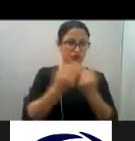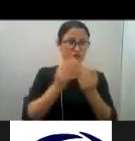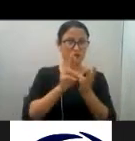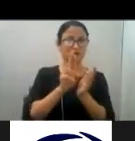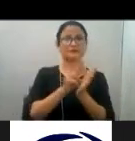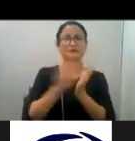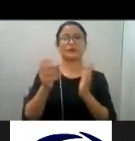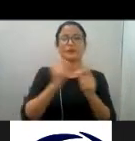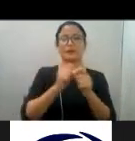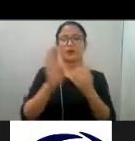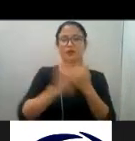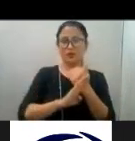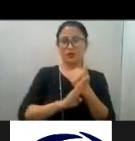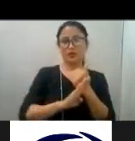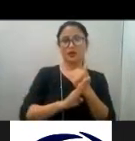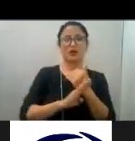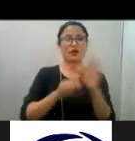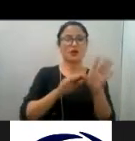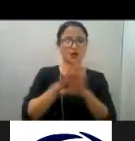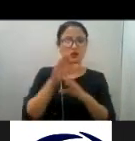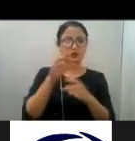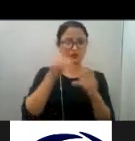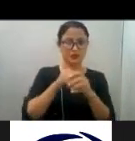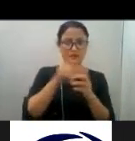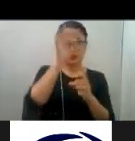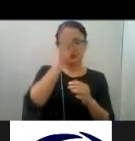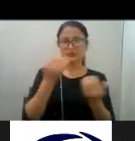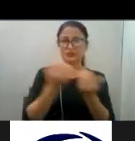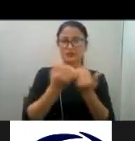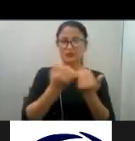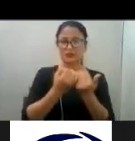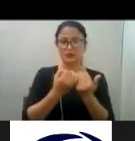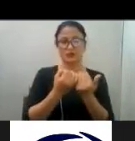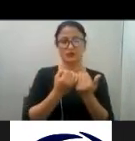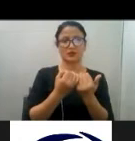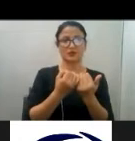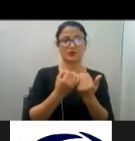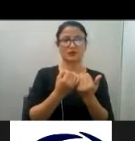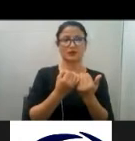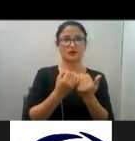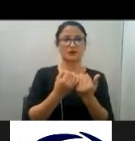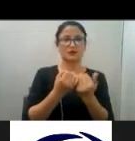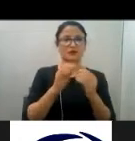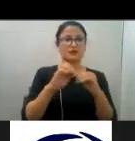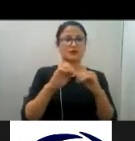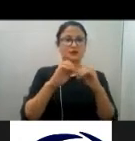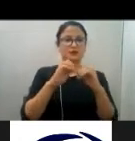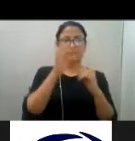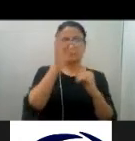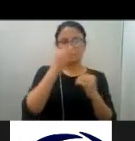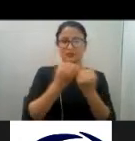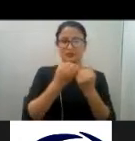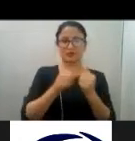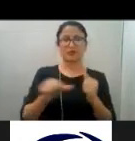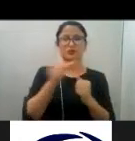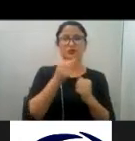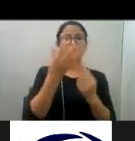खालको डिजाइन हो यसमा चाहिँ हामीले विशेष गरी सोसियो डेमोग्राफिक भन्छ विशेष गरी जनसाङ्ख्यिक